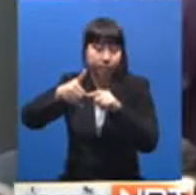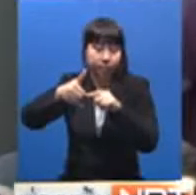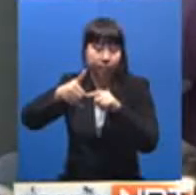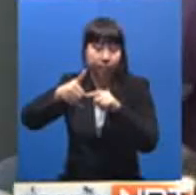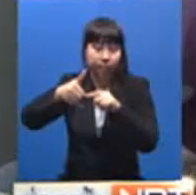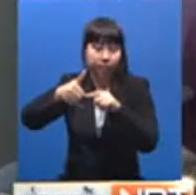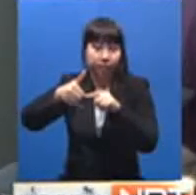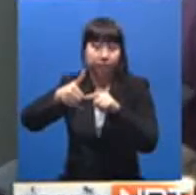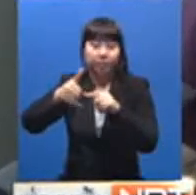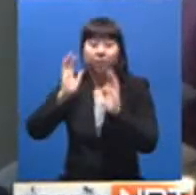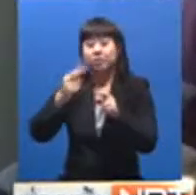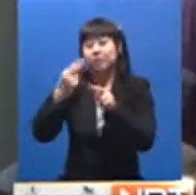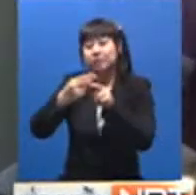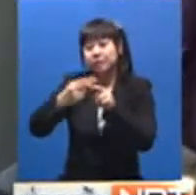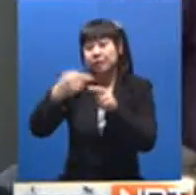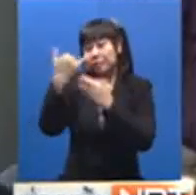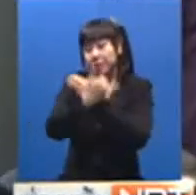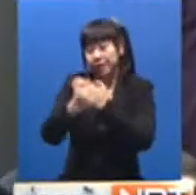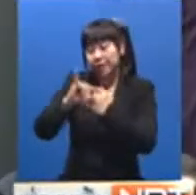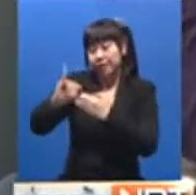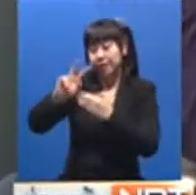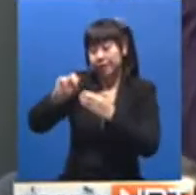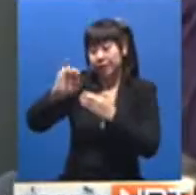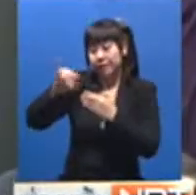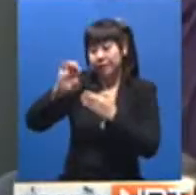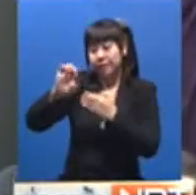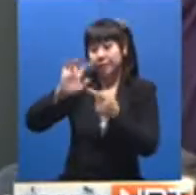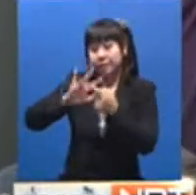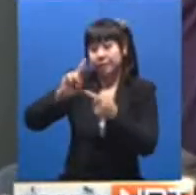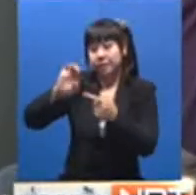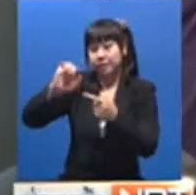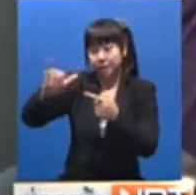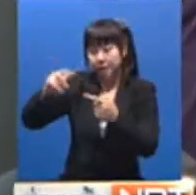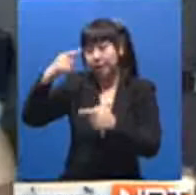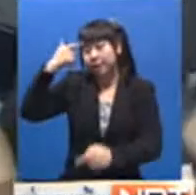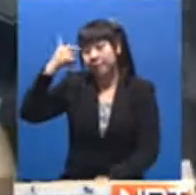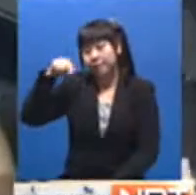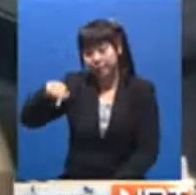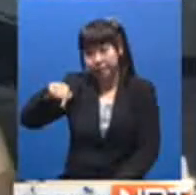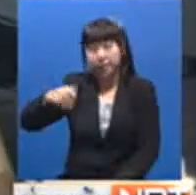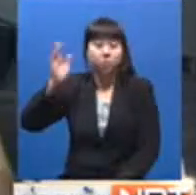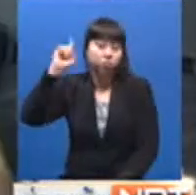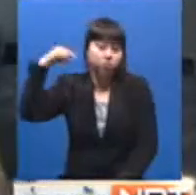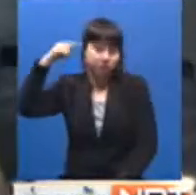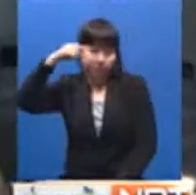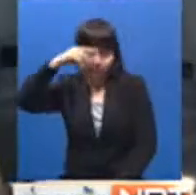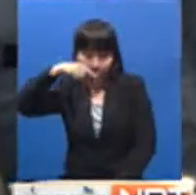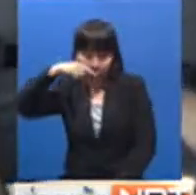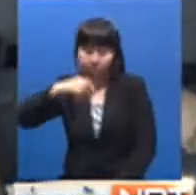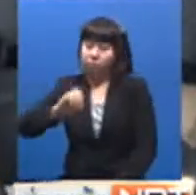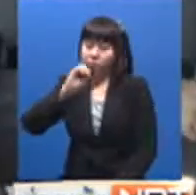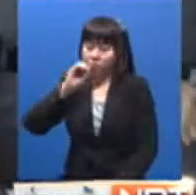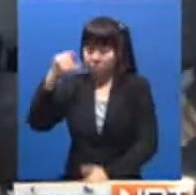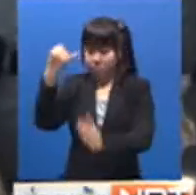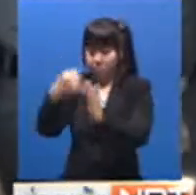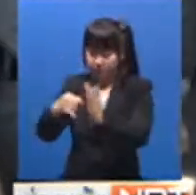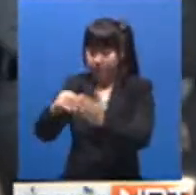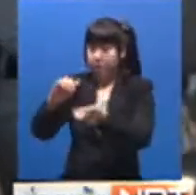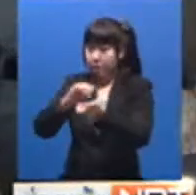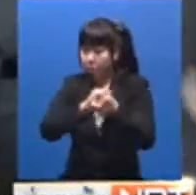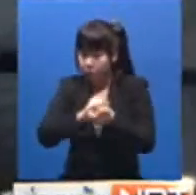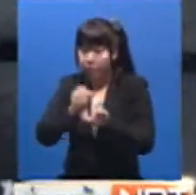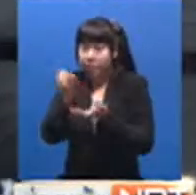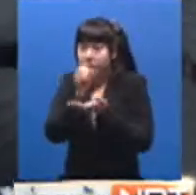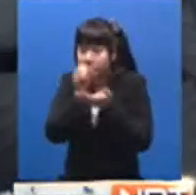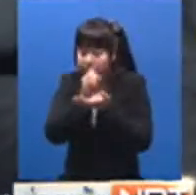miwaโคลอมชาวไนจีเรียและนางสาวส่งสีคำสีชาวไทยจึงแจ้งข้อหาร่วมกันมียา